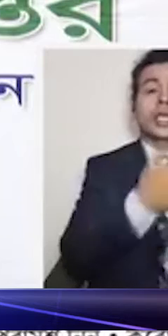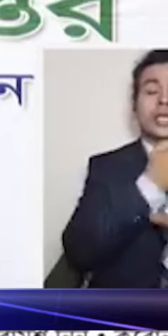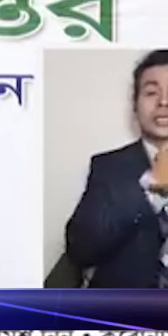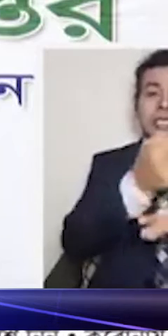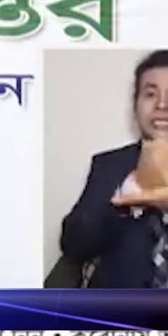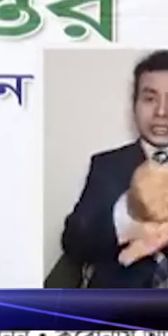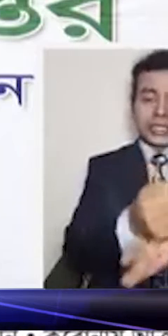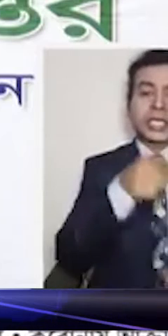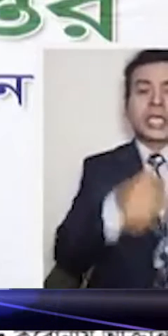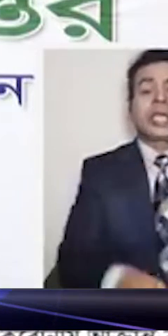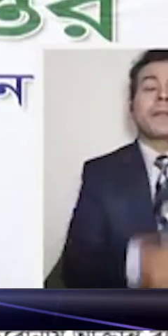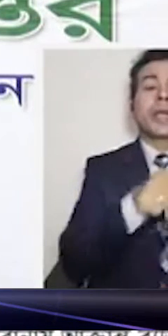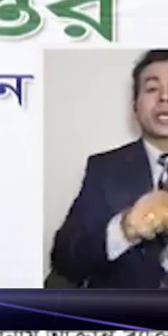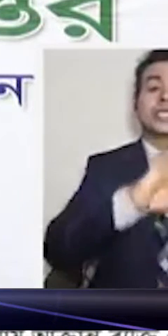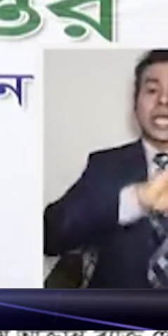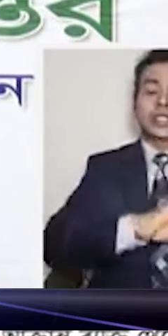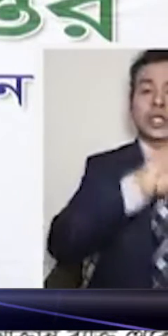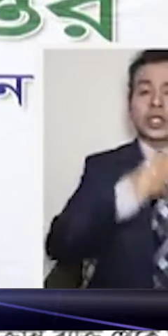শনাক্ত হয়েছে। মোট আক্রান্ত